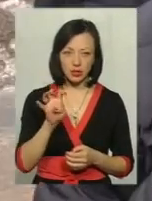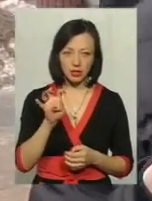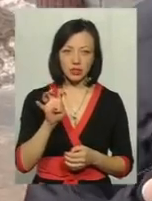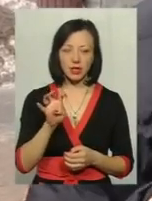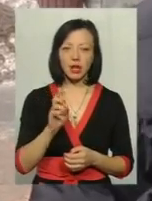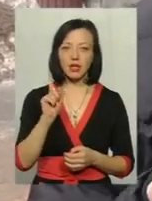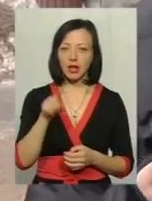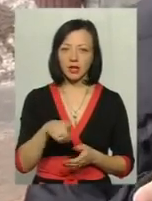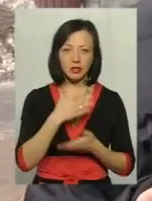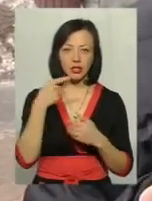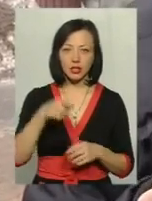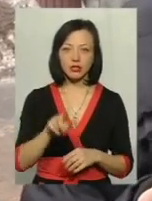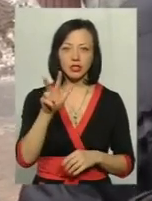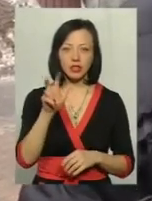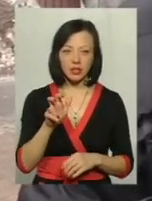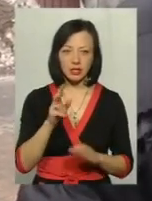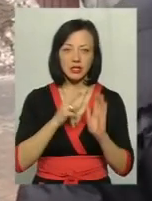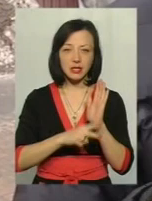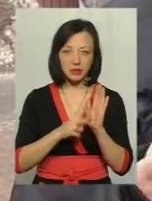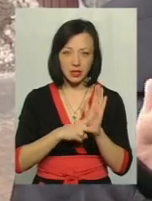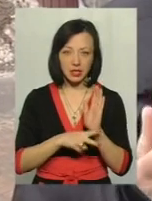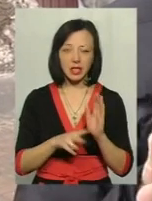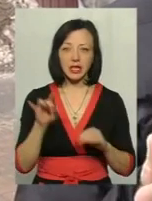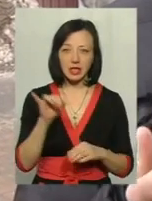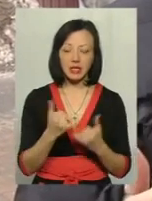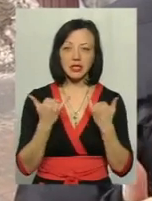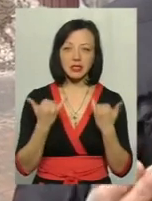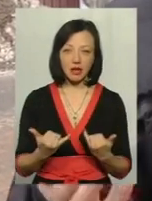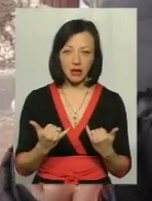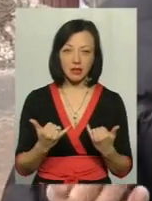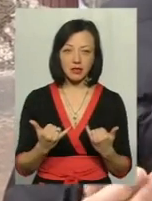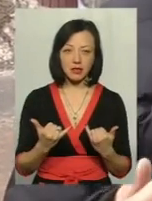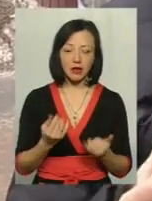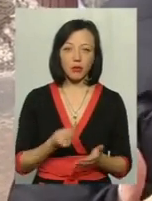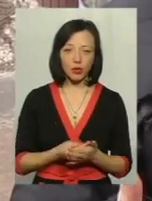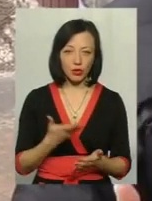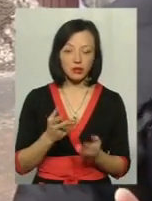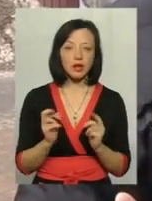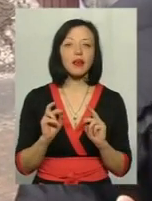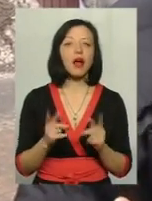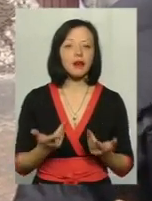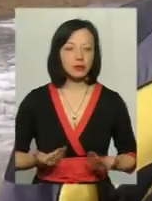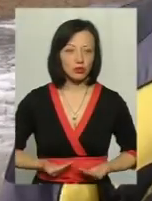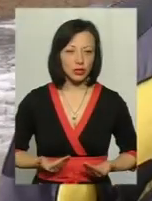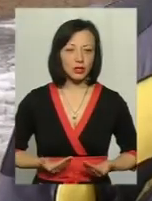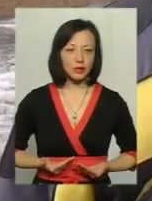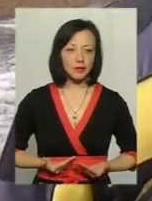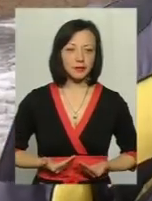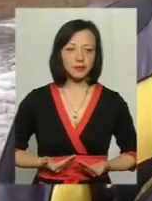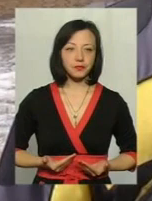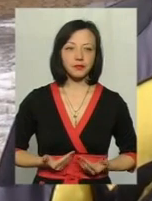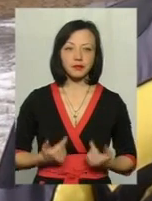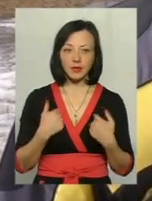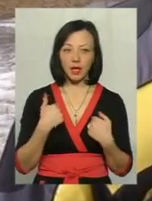1400, навіть нема, 1380. І зараз подорожає, як це ми жити. Я